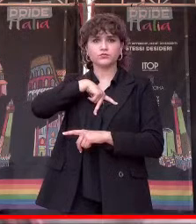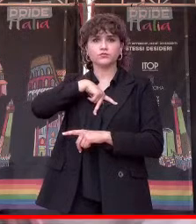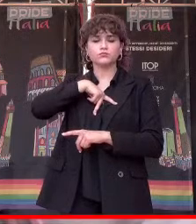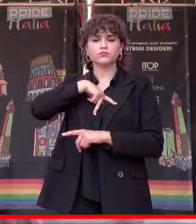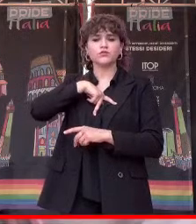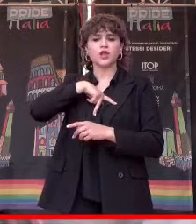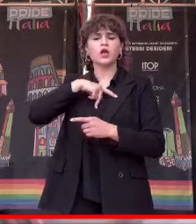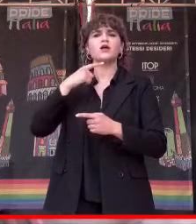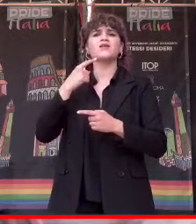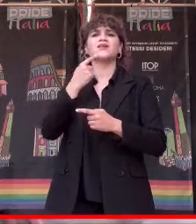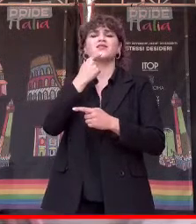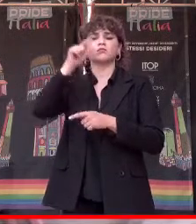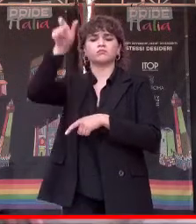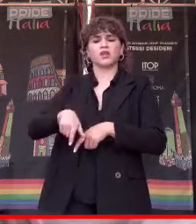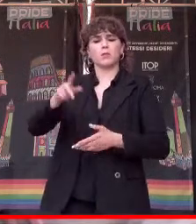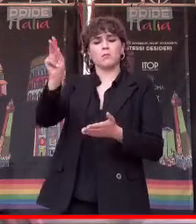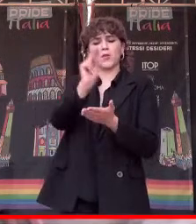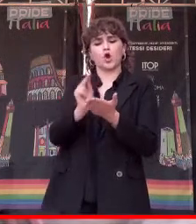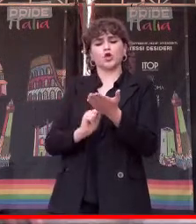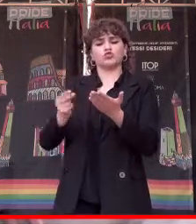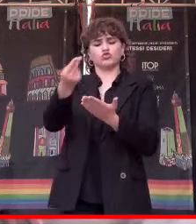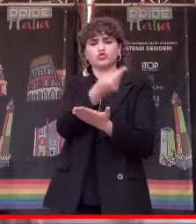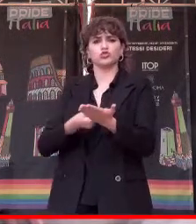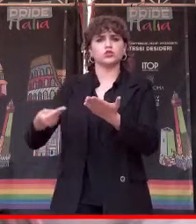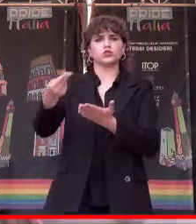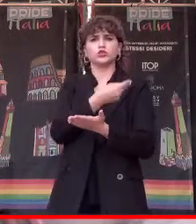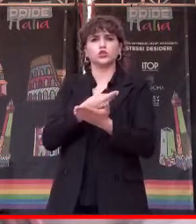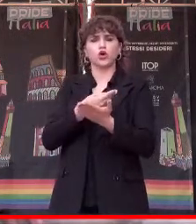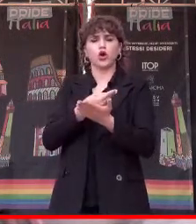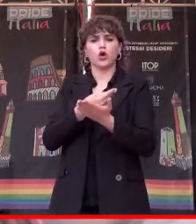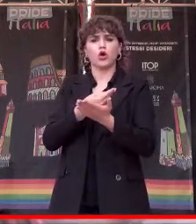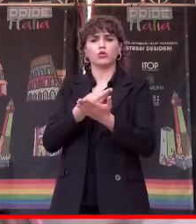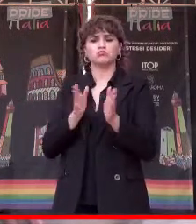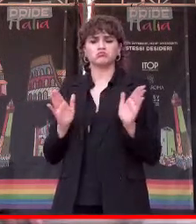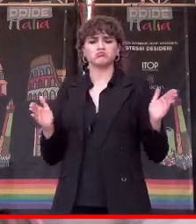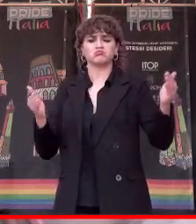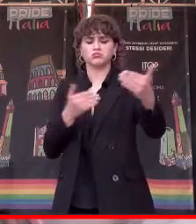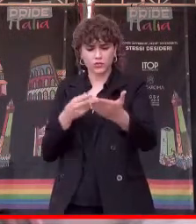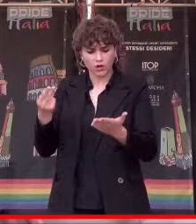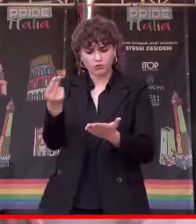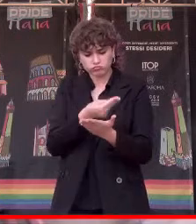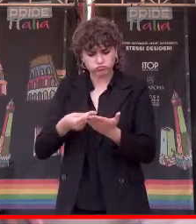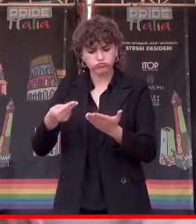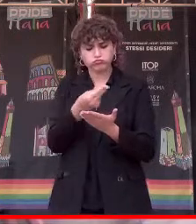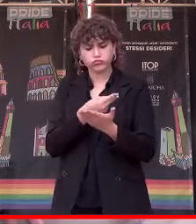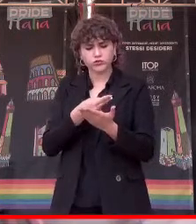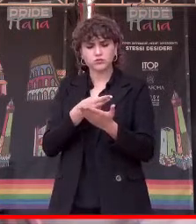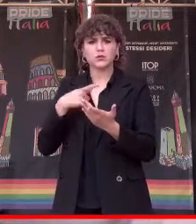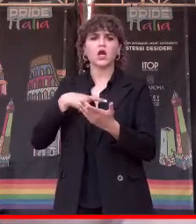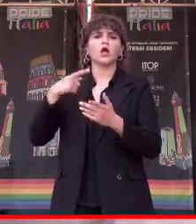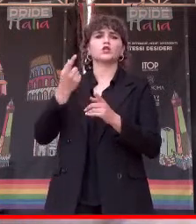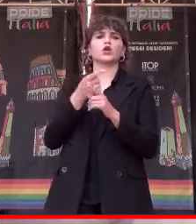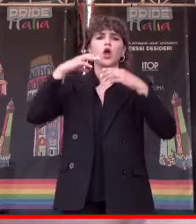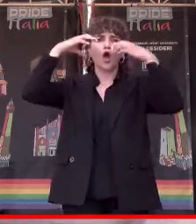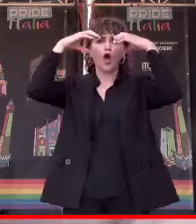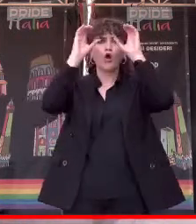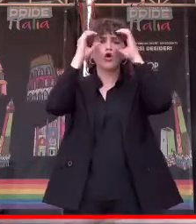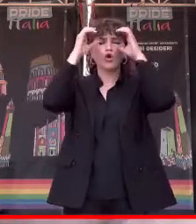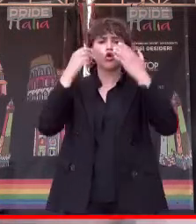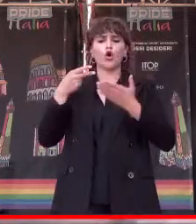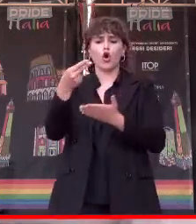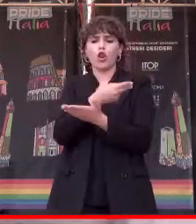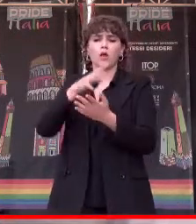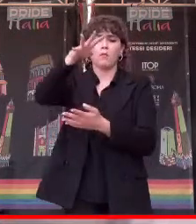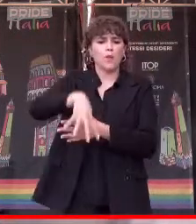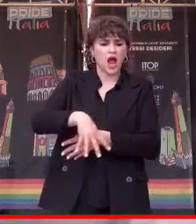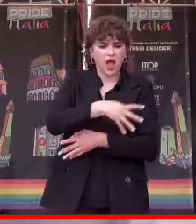progettista fare in un PEBA chiuso nel proprio studio professionale è facilissimo. Si prende Google Map, si prendono tutte le